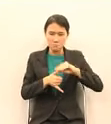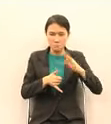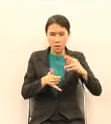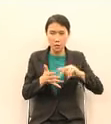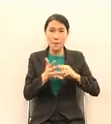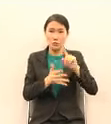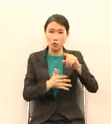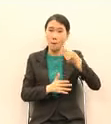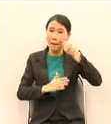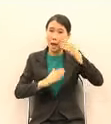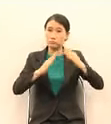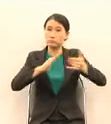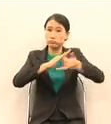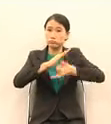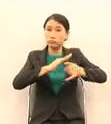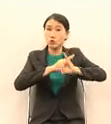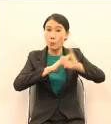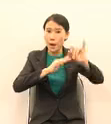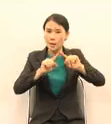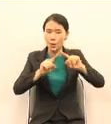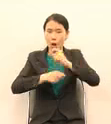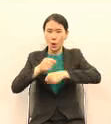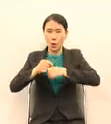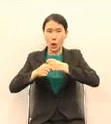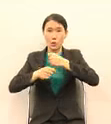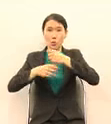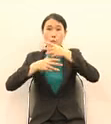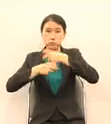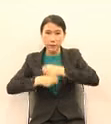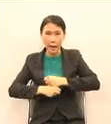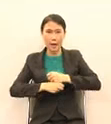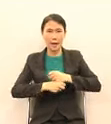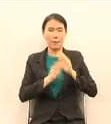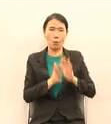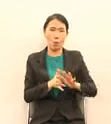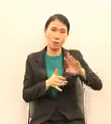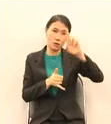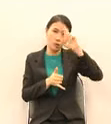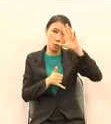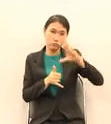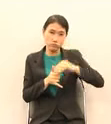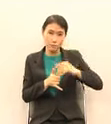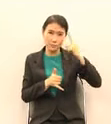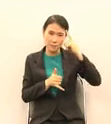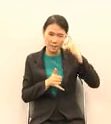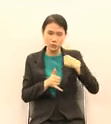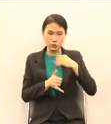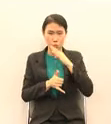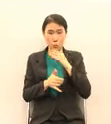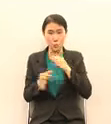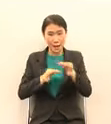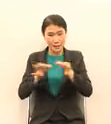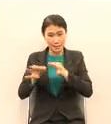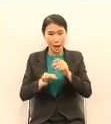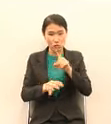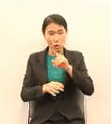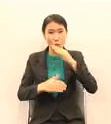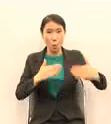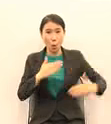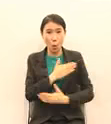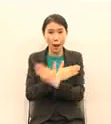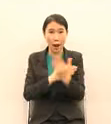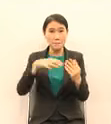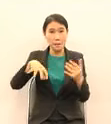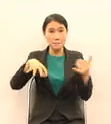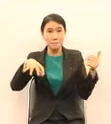จหลักใช่ไหมคะอย่างนี้กลุ่มเสี่ยงอย่างผู้สูงอายุกับคนที่มีโรคอ่ะเราสามารถปรับแนวทางได้ไหมว่าถ้าเขาไปพื้นที่เสี่ยงมาให้เขาเข้าสู่ระ